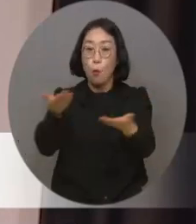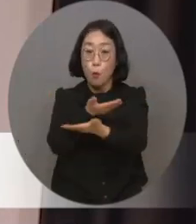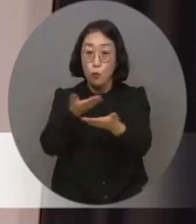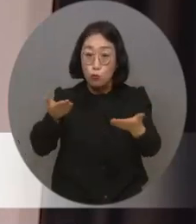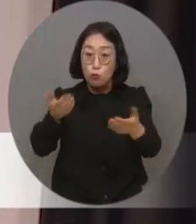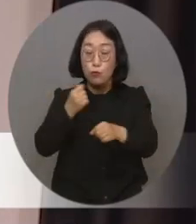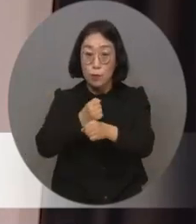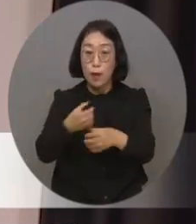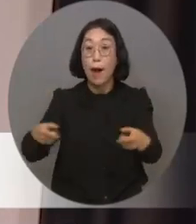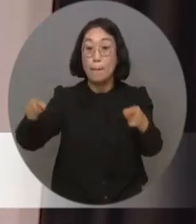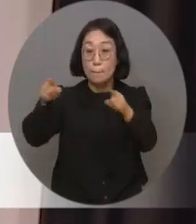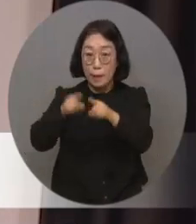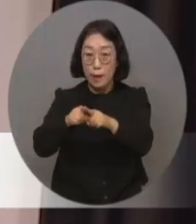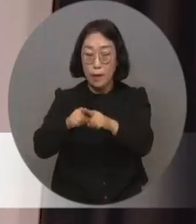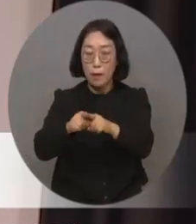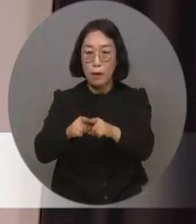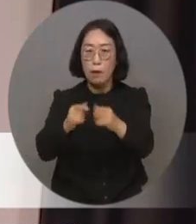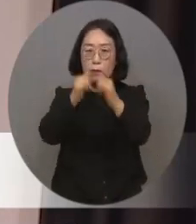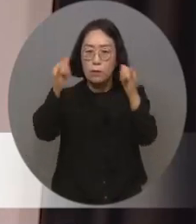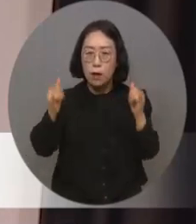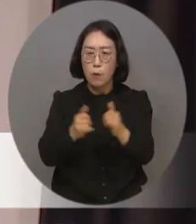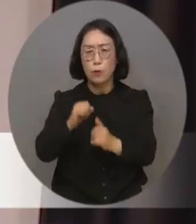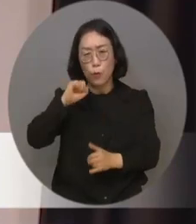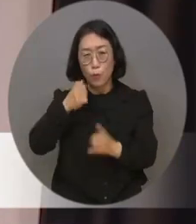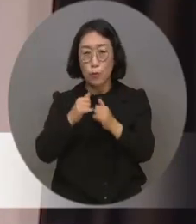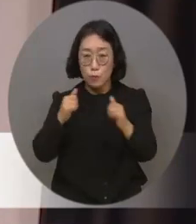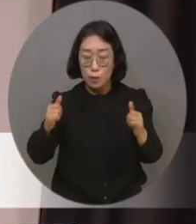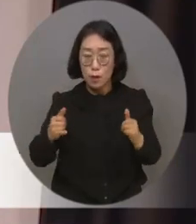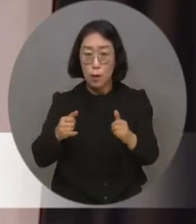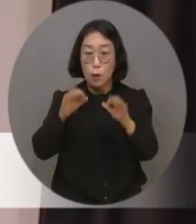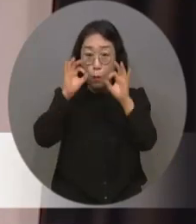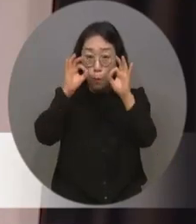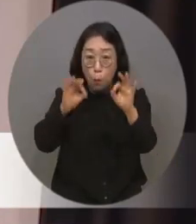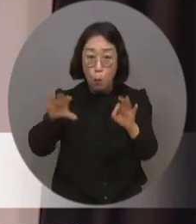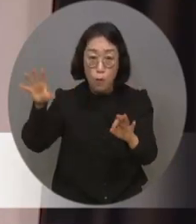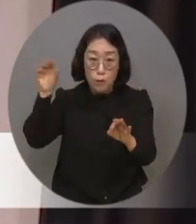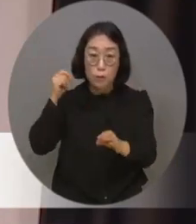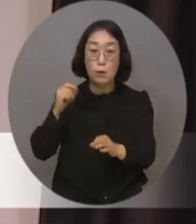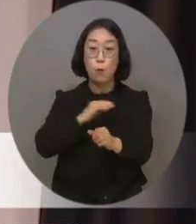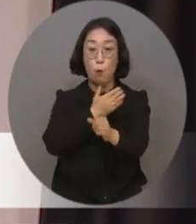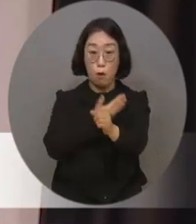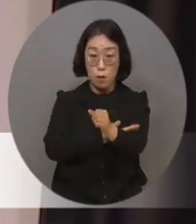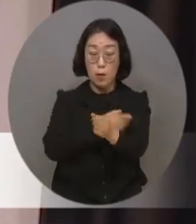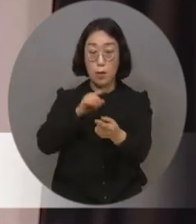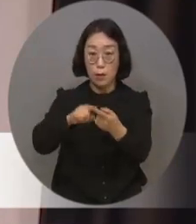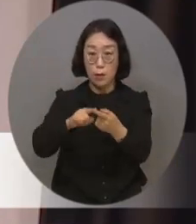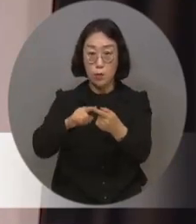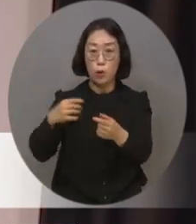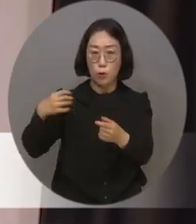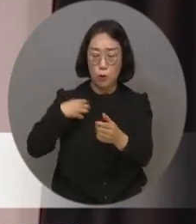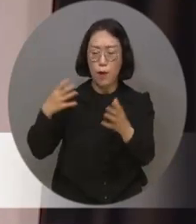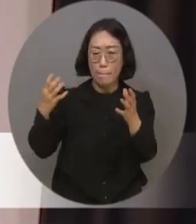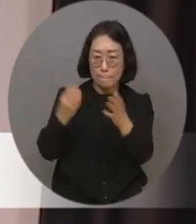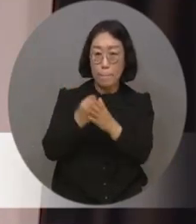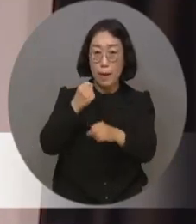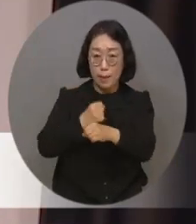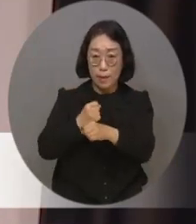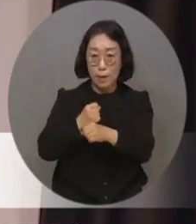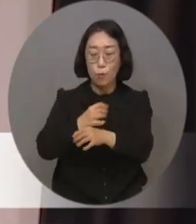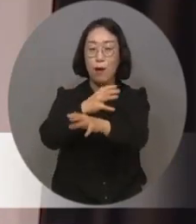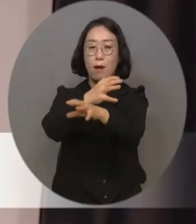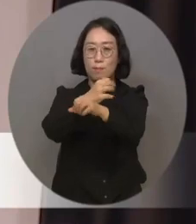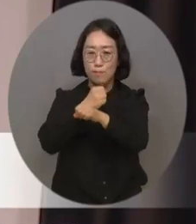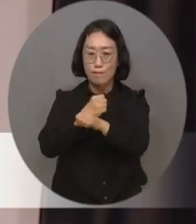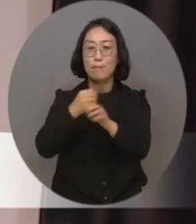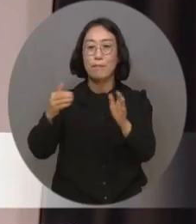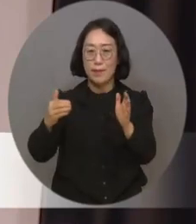약자분들에 대한 알 권리와 또 볼 권리에 대해서 역할을 충실하게 한다는 의미로 오늘 좀 MOU를 맺는 거거든요.